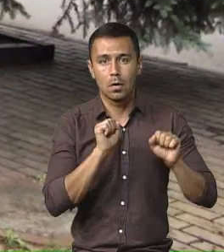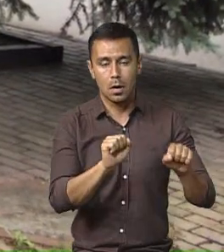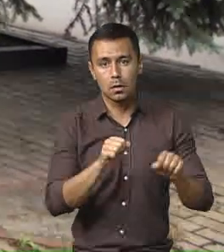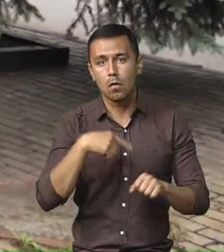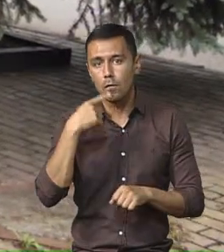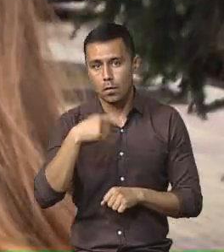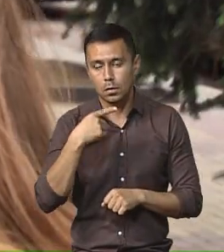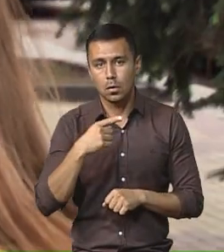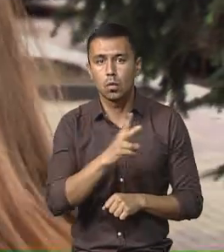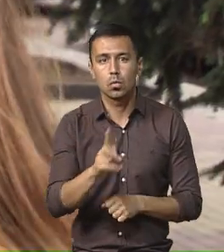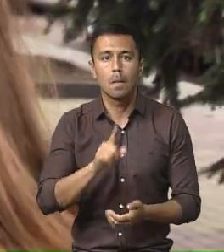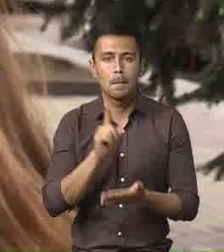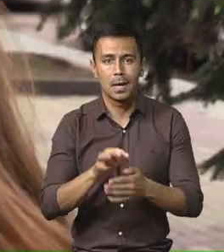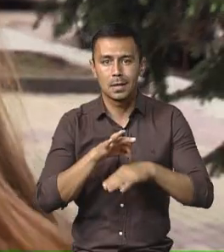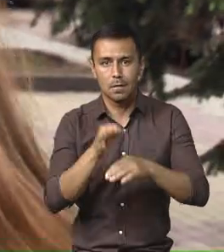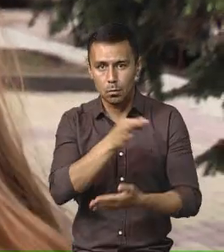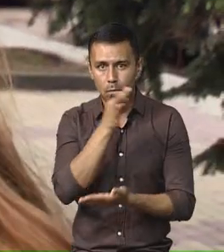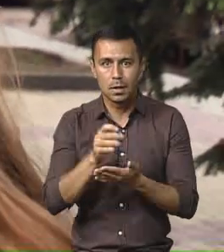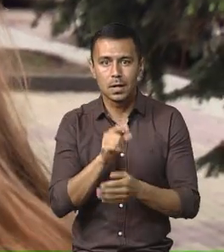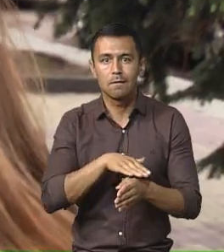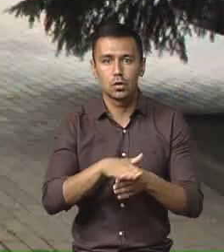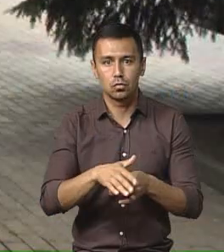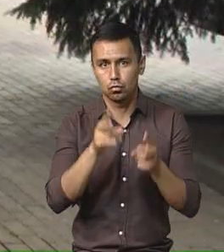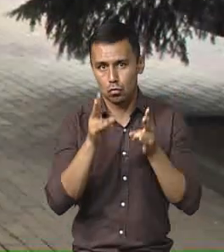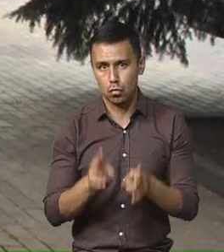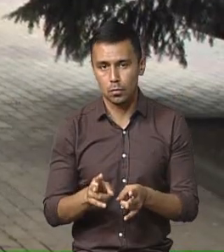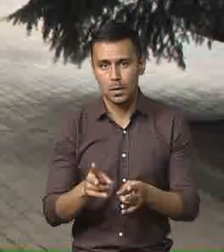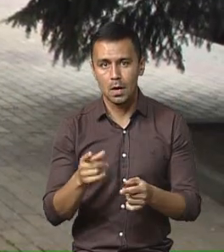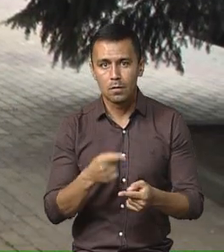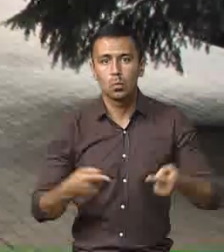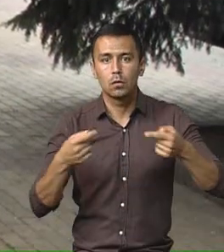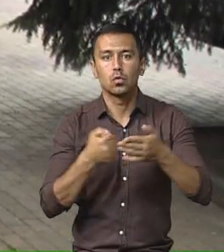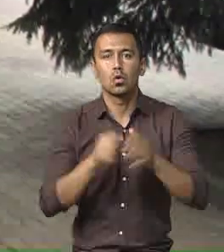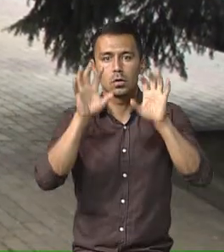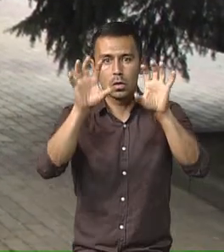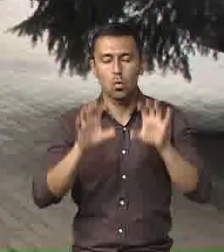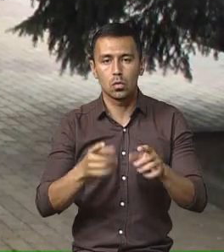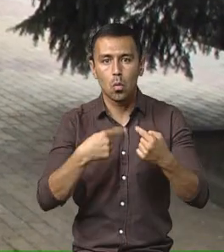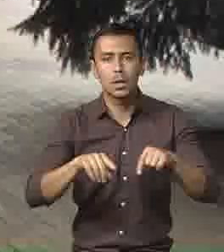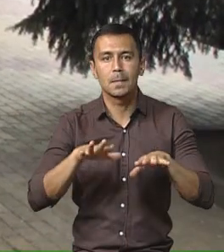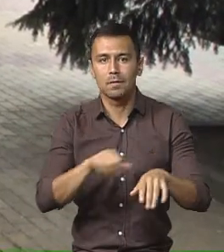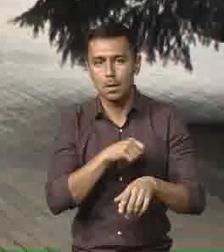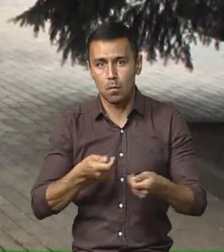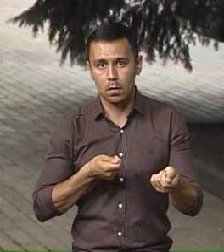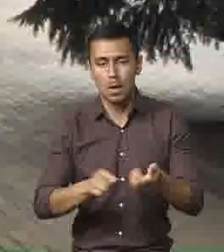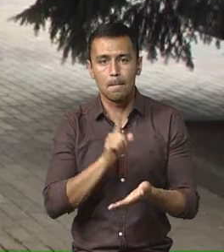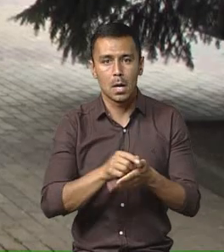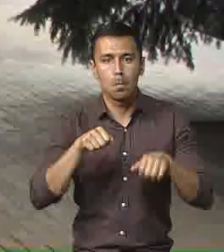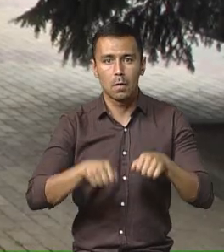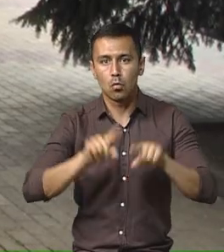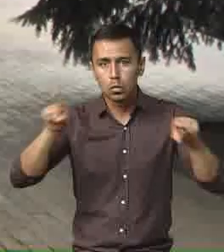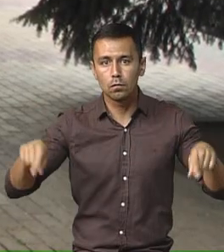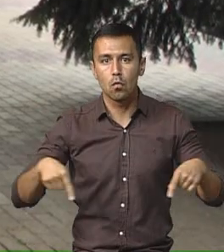Гуменюк розповідає, хто має нести відповідальність за вчинену шкоду. Відповідно до закону, органи місцевого самоврядування мають право